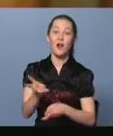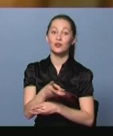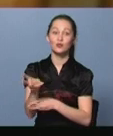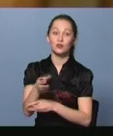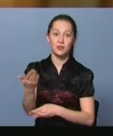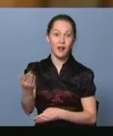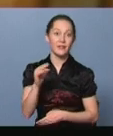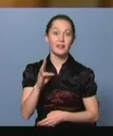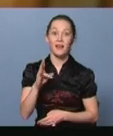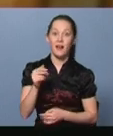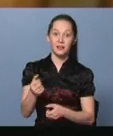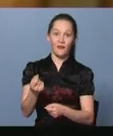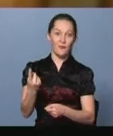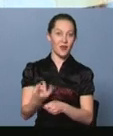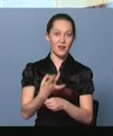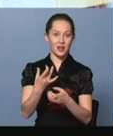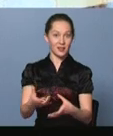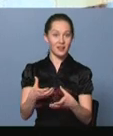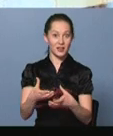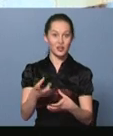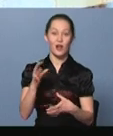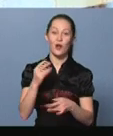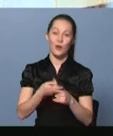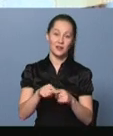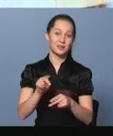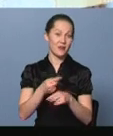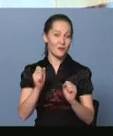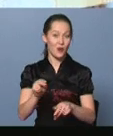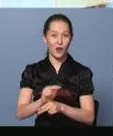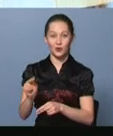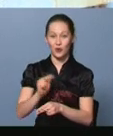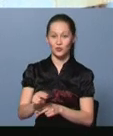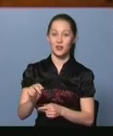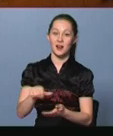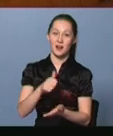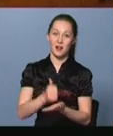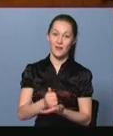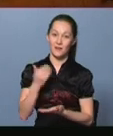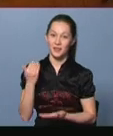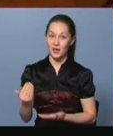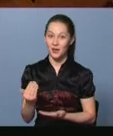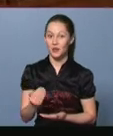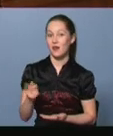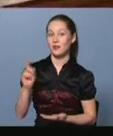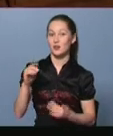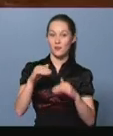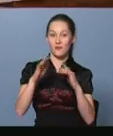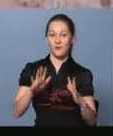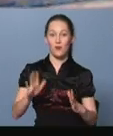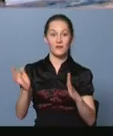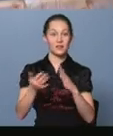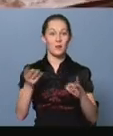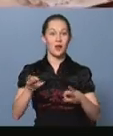мама Татьяна в руках держит впервые. Но это дело поправимое – научить пользоваться – задача огнеборцев. А чтобы в доме вызывали